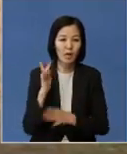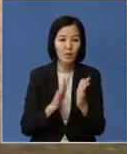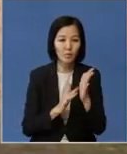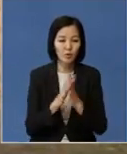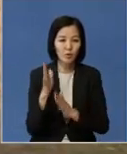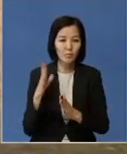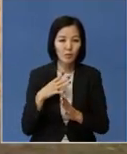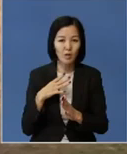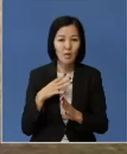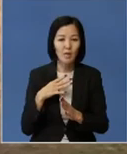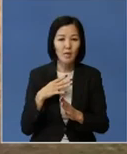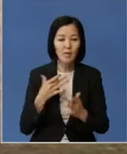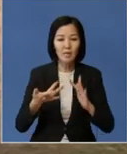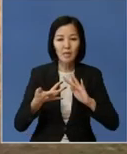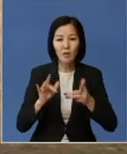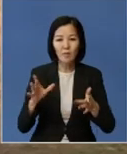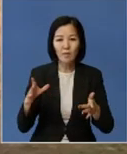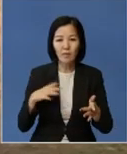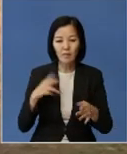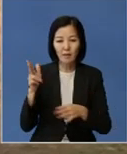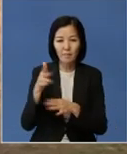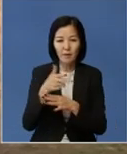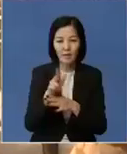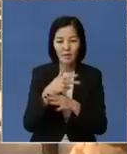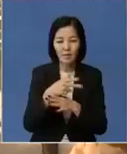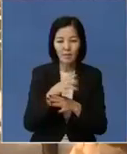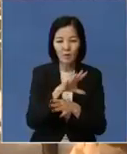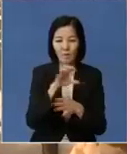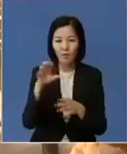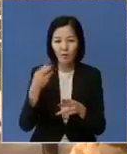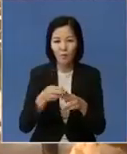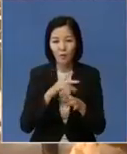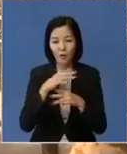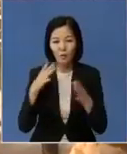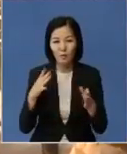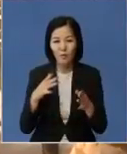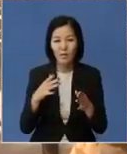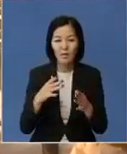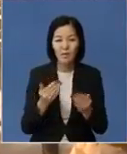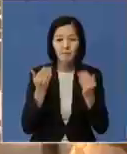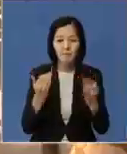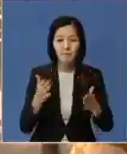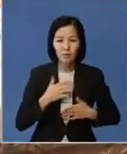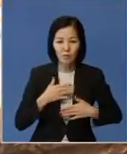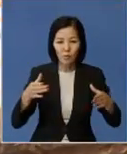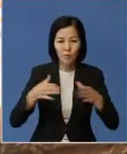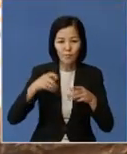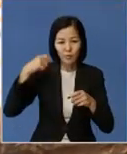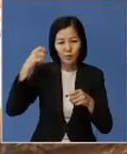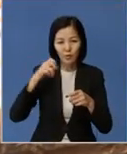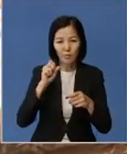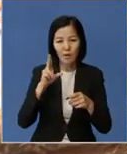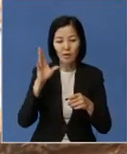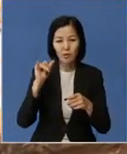қазір әлеуметтік желіні жарып тұрып, бейне жазба сурет көп. Жүз естігеннен бір көрген артық. Біздің түсірілім тобы арнайы Ақсу